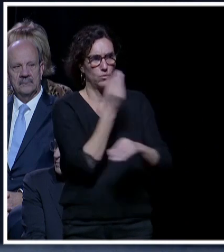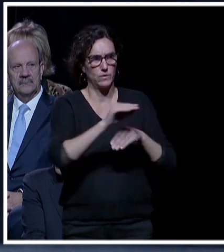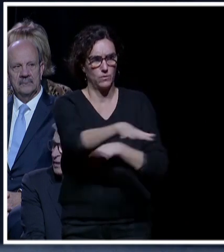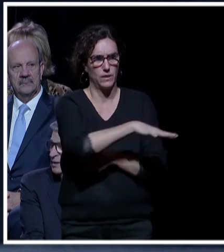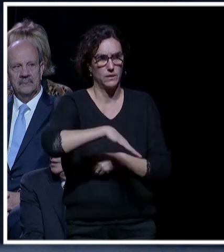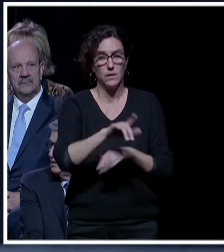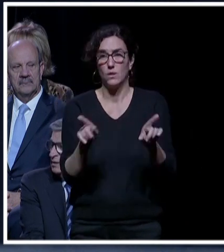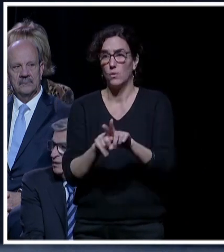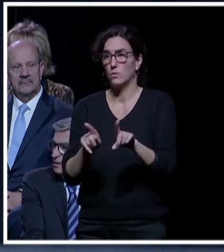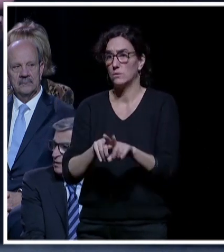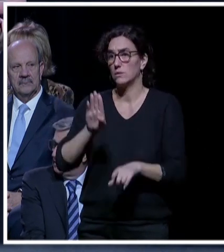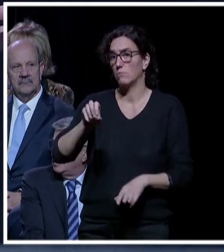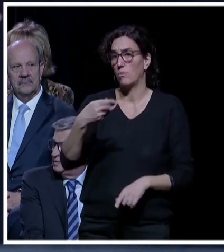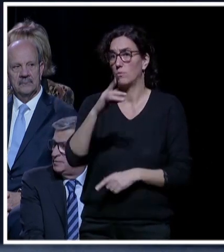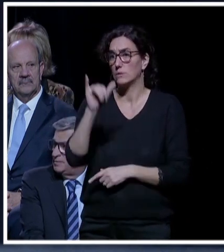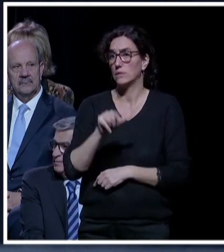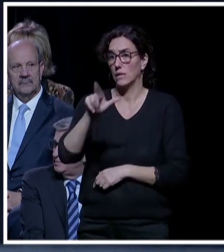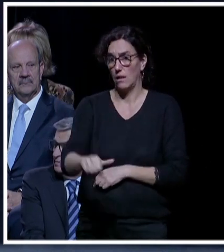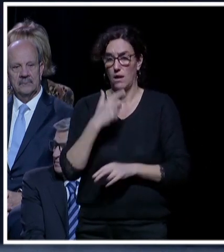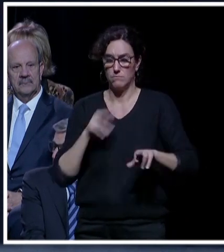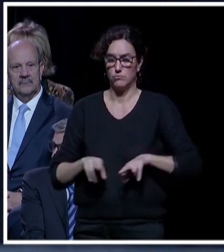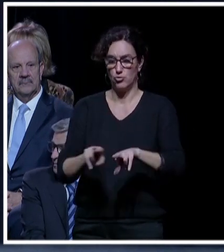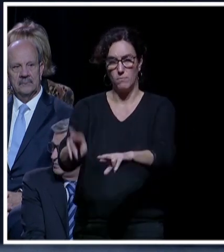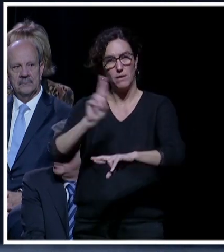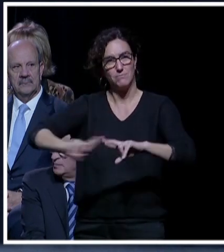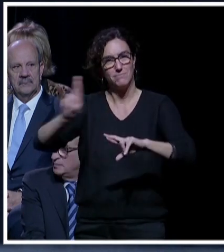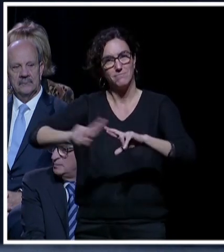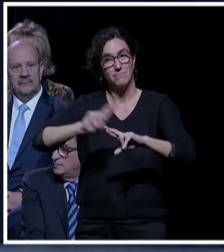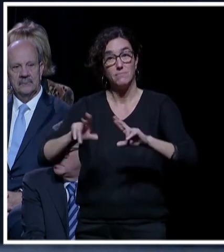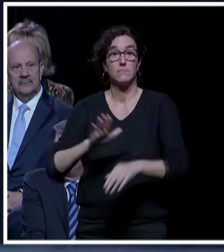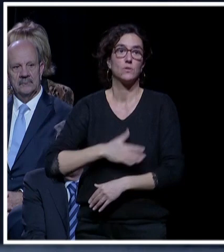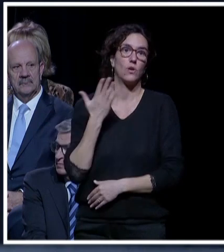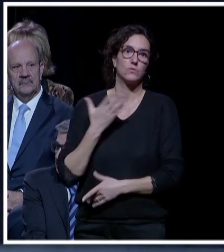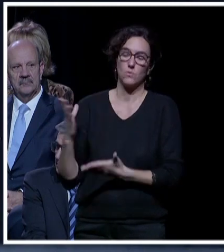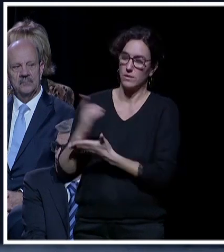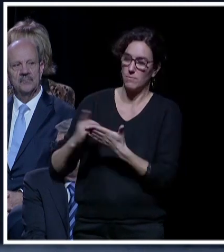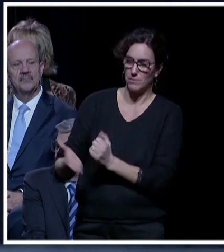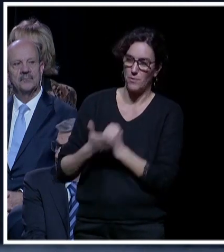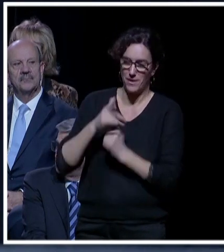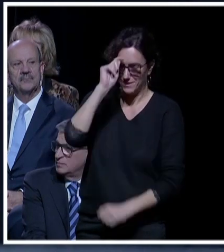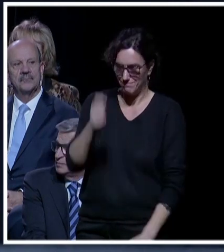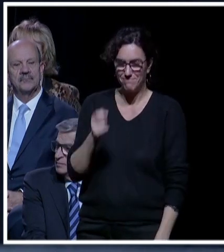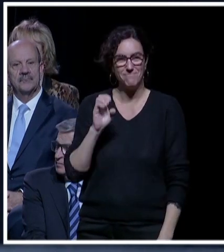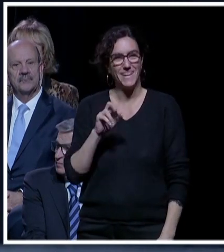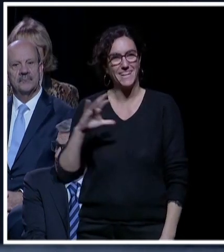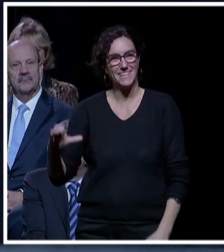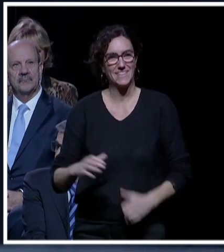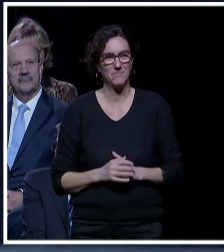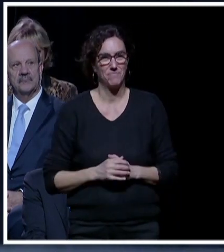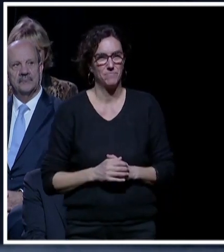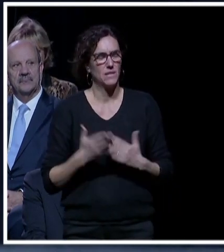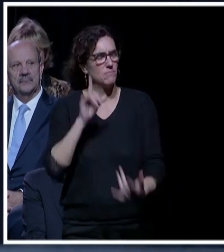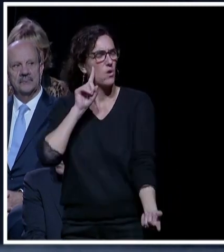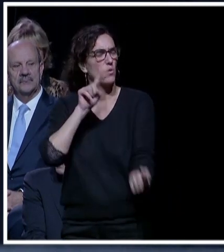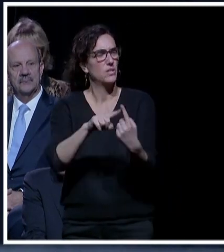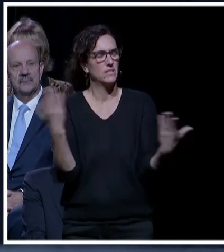a lui aussi été embelli avec l'aide du département, cher Eric. Ces réalisations poursuivent un seul objectif, agir à chaque